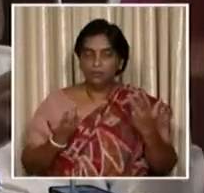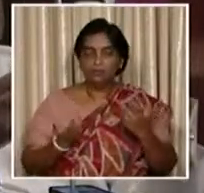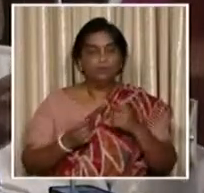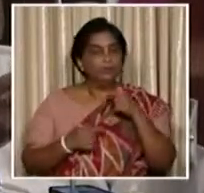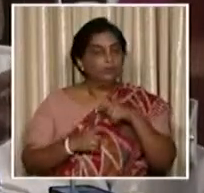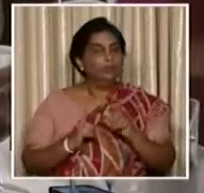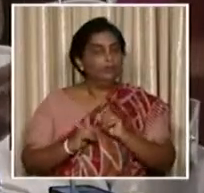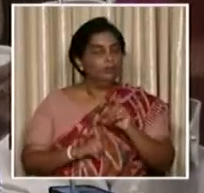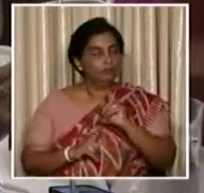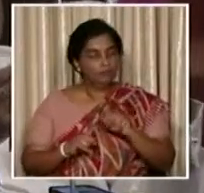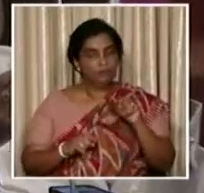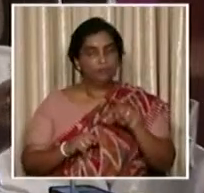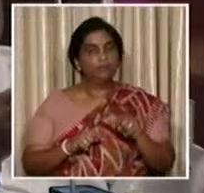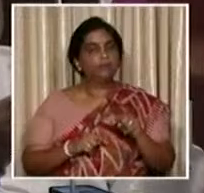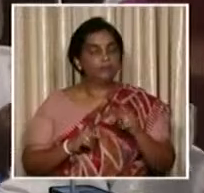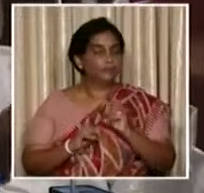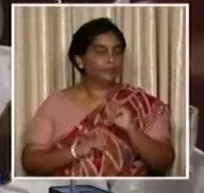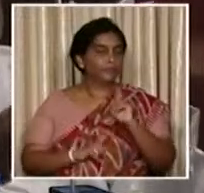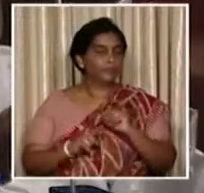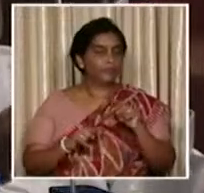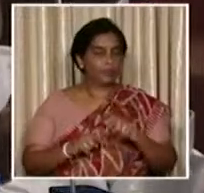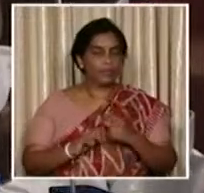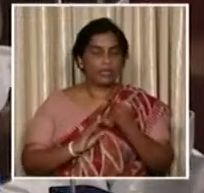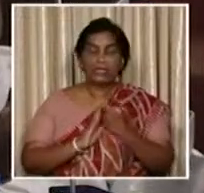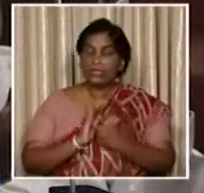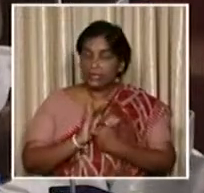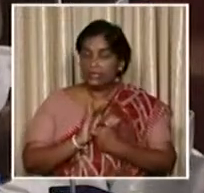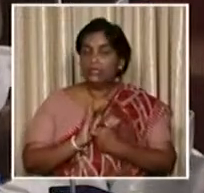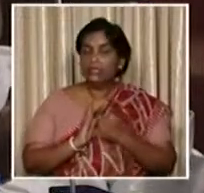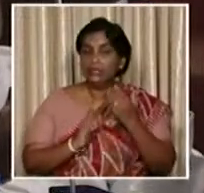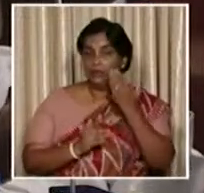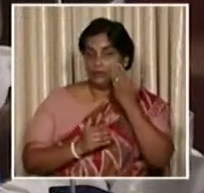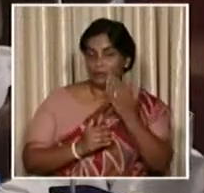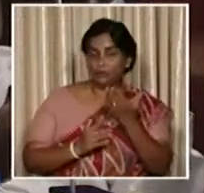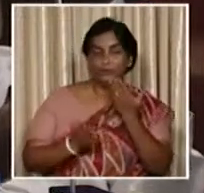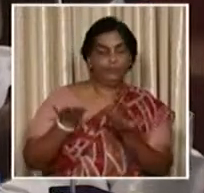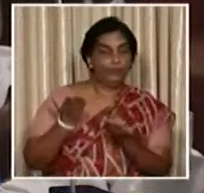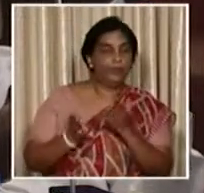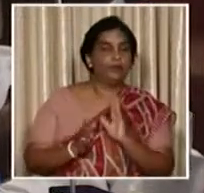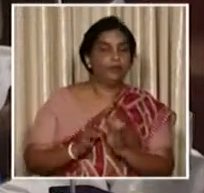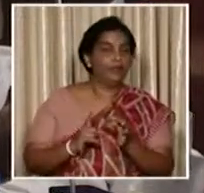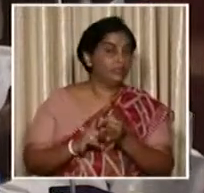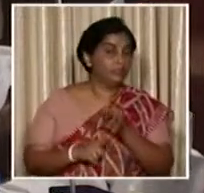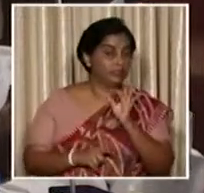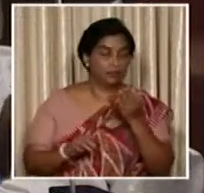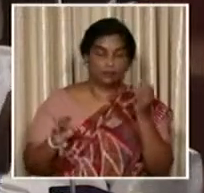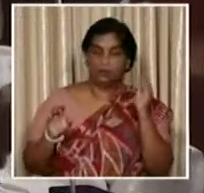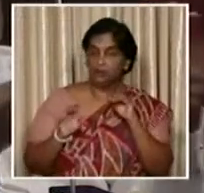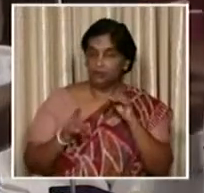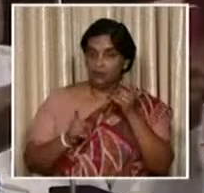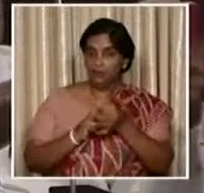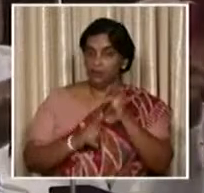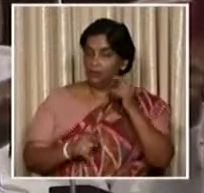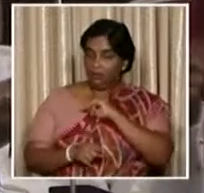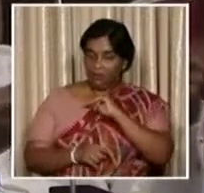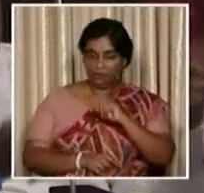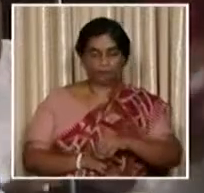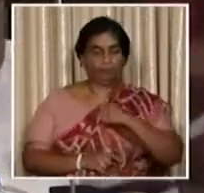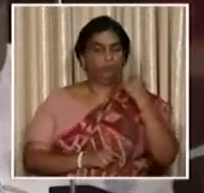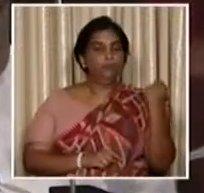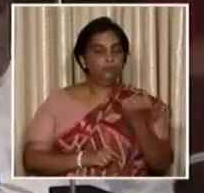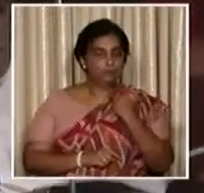මේ පාර්ලිමේන්තුවේ දැර මේ පාර්ලිමේන්තුවේ චාරිත්‍ර තියෙනවා මැනර්ස් මෙතෙන් විධායක ජනාධිපතිවරයා මෙතෙන් ඇවිල්ලා කතාවක්